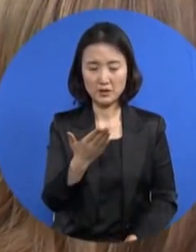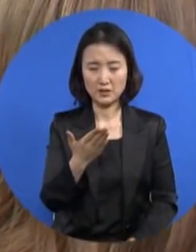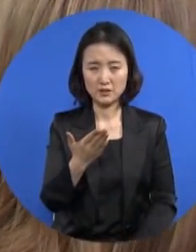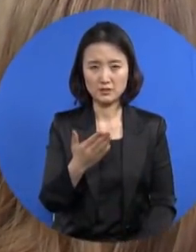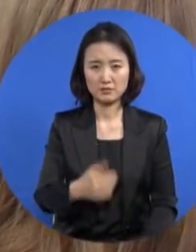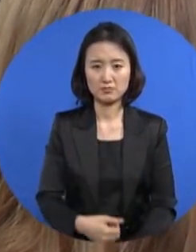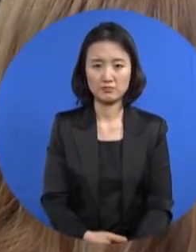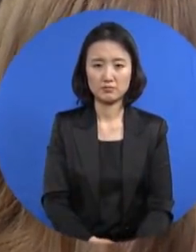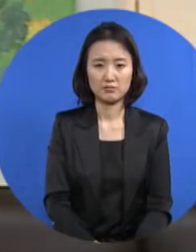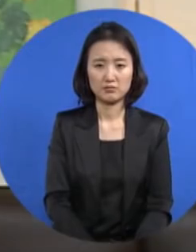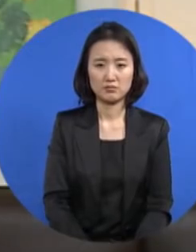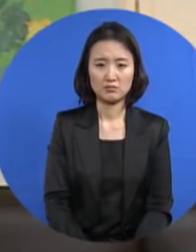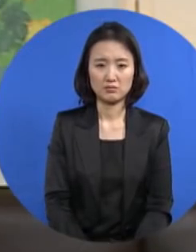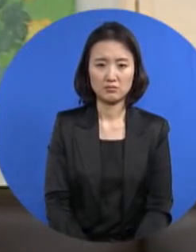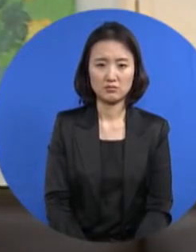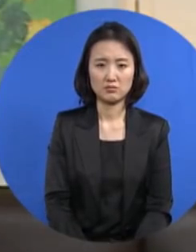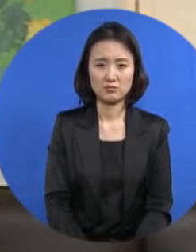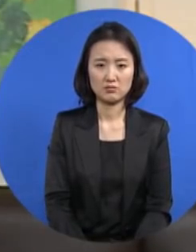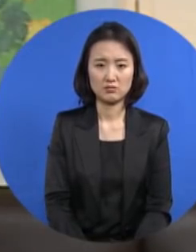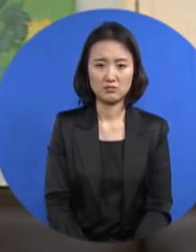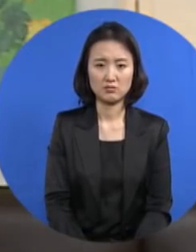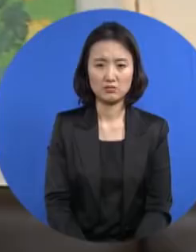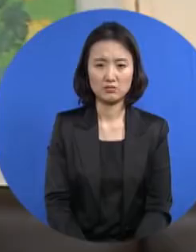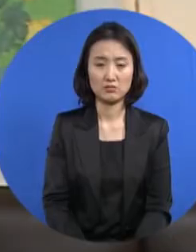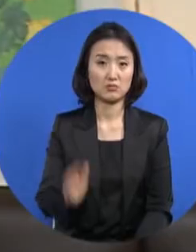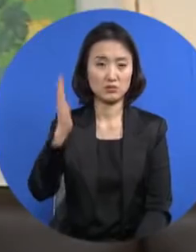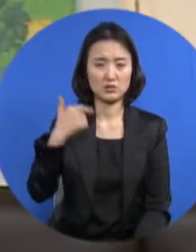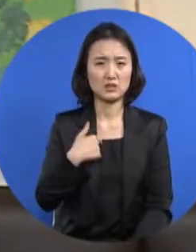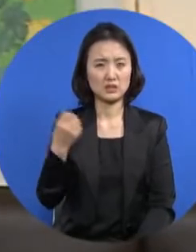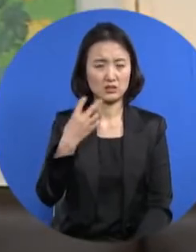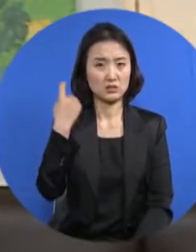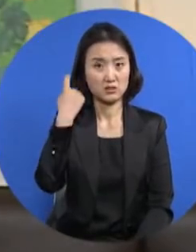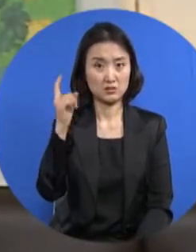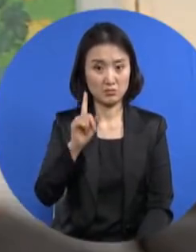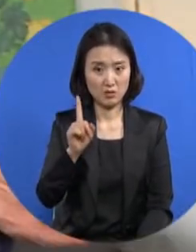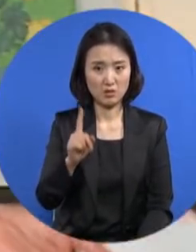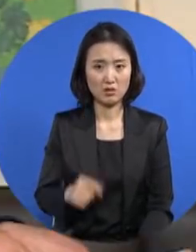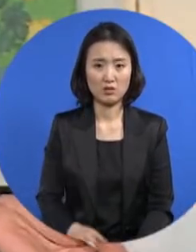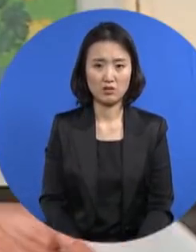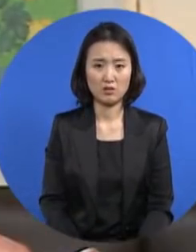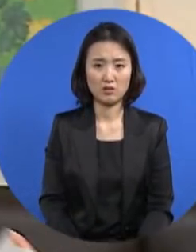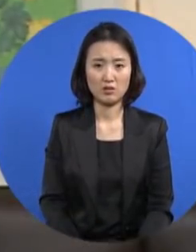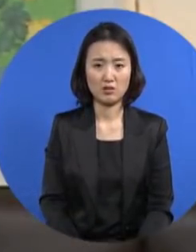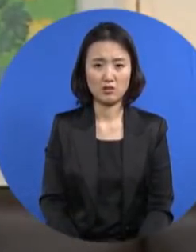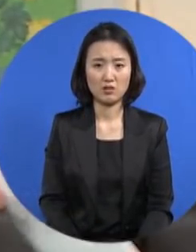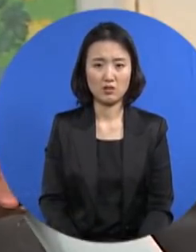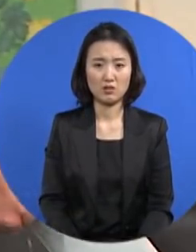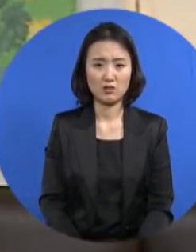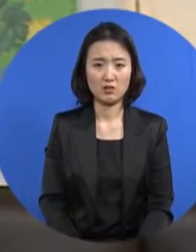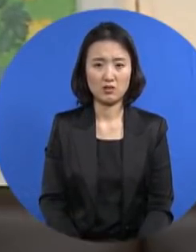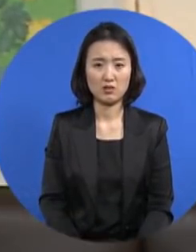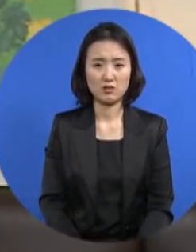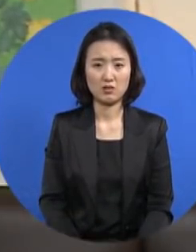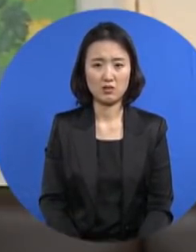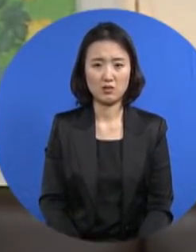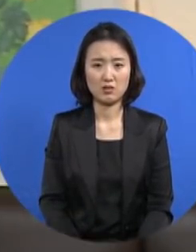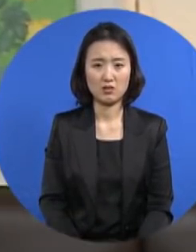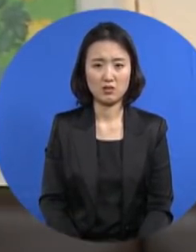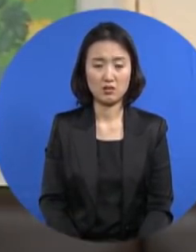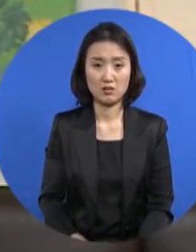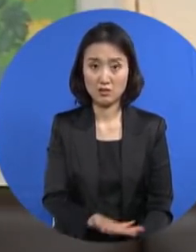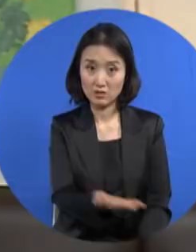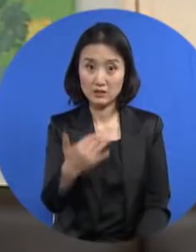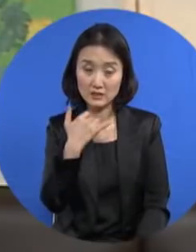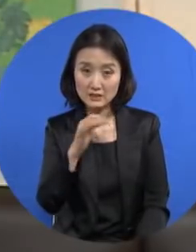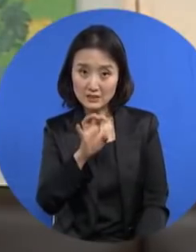말아주세요. 네. 요즘에 제가 자주 듣는 건요. 내 나이에 우리 지금